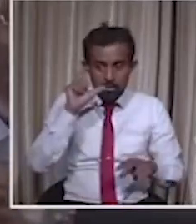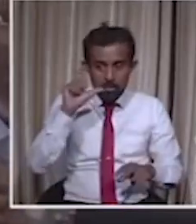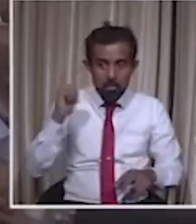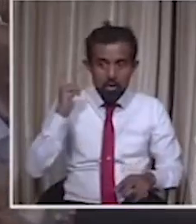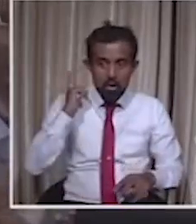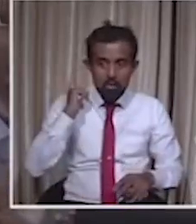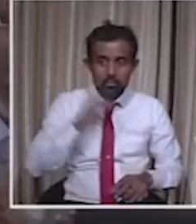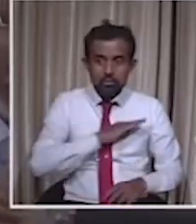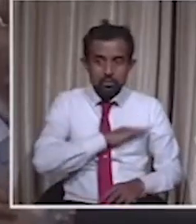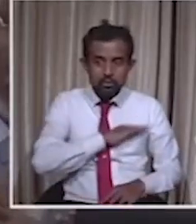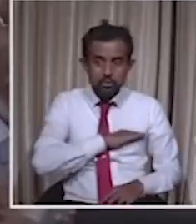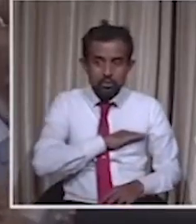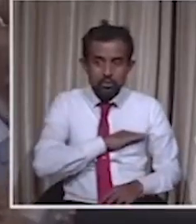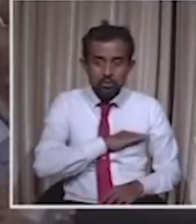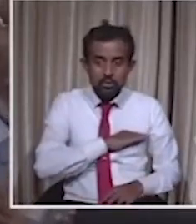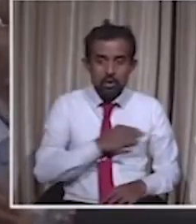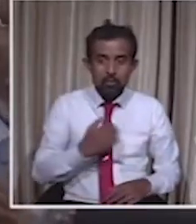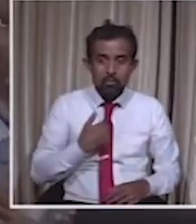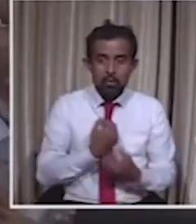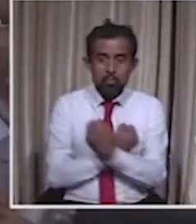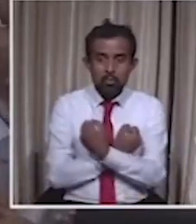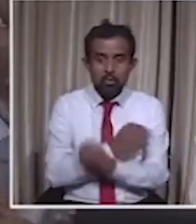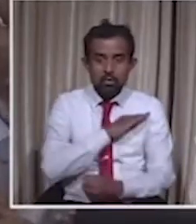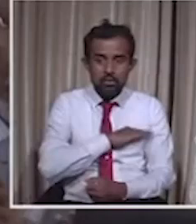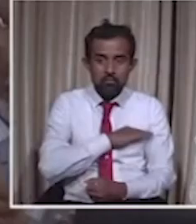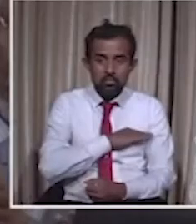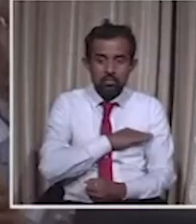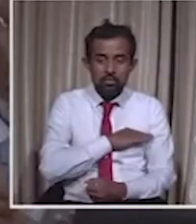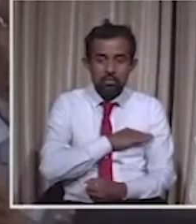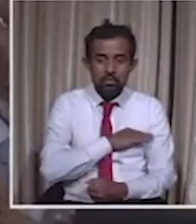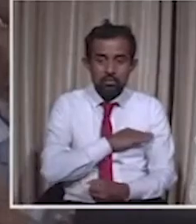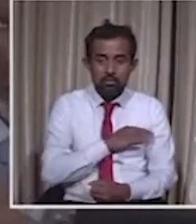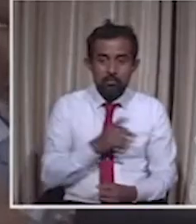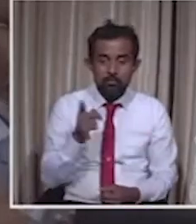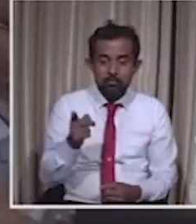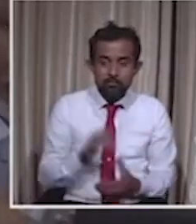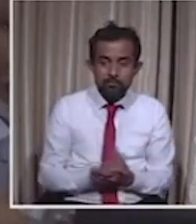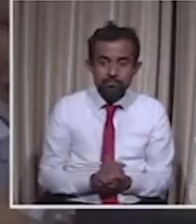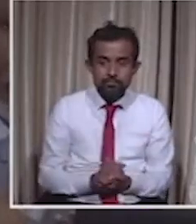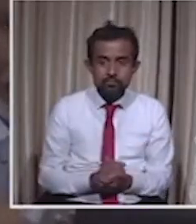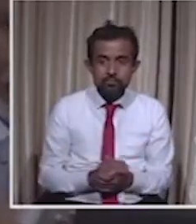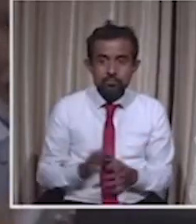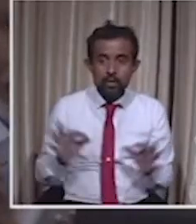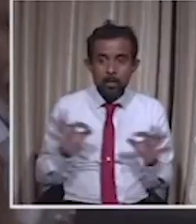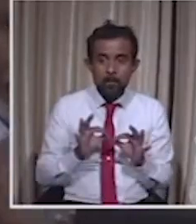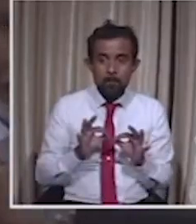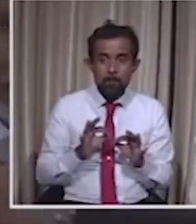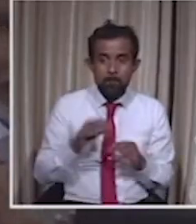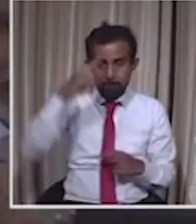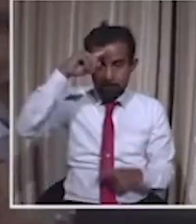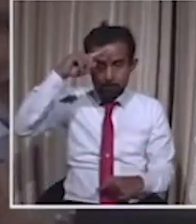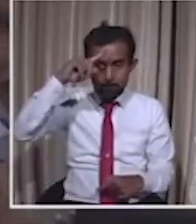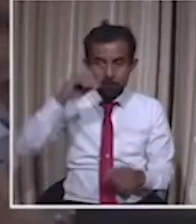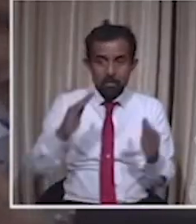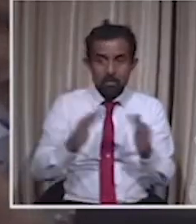හමුදාවේ ඉවසීම කොච්චරද කියලා. අපේ පොලිසිය ඉවසීම කොච්චරද කියලා. අර බණ්ඩාරනායක පිළිරුව ගාවින් කණ්ඩායම්